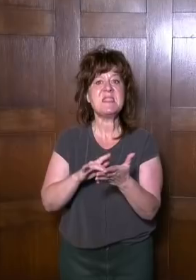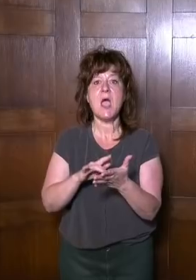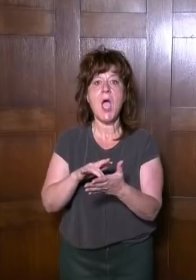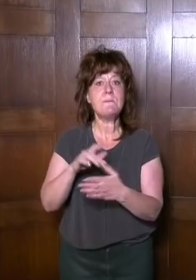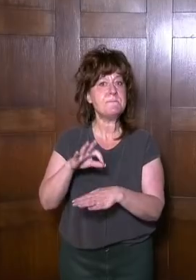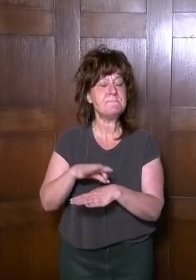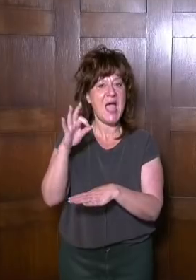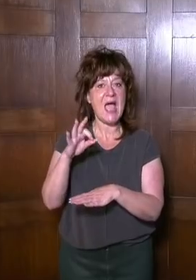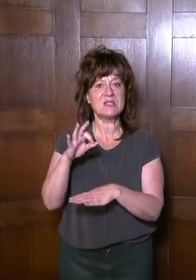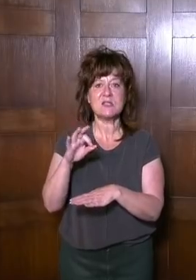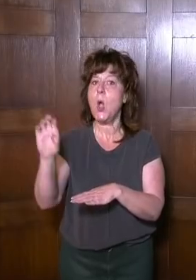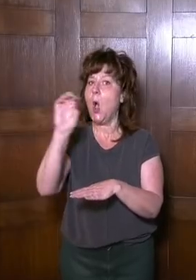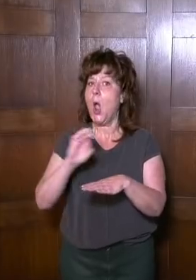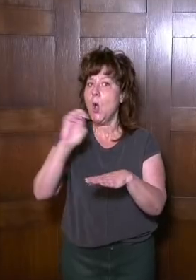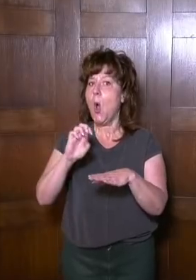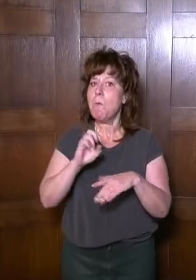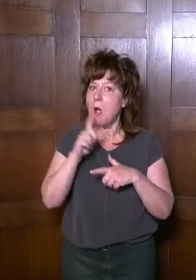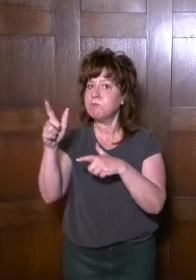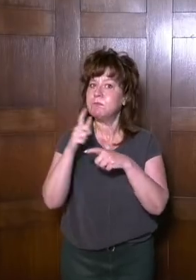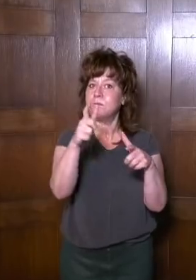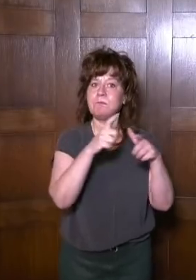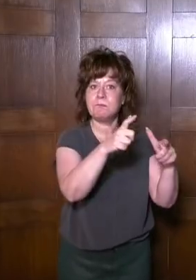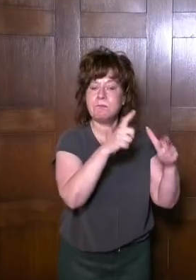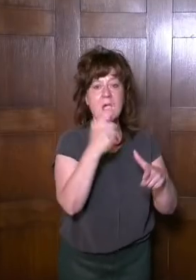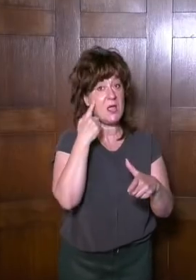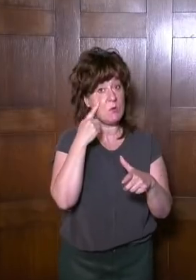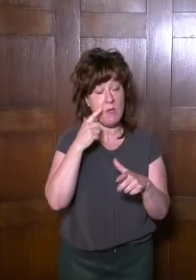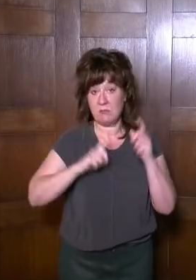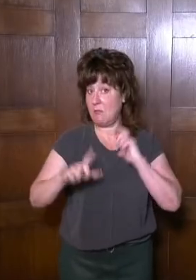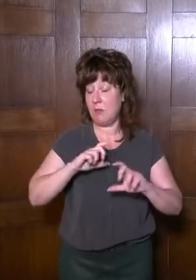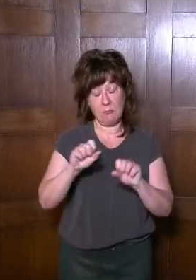Reisebussen europaweit unterwegs gewesen, was zurzeit nicht möglich ist.